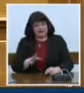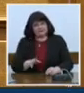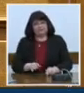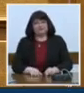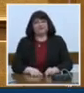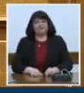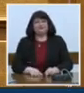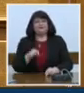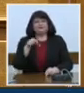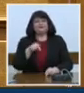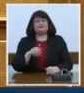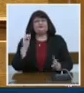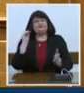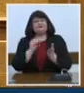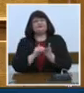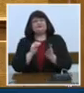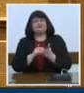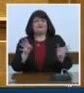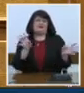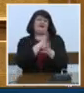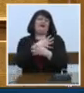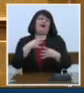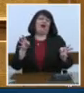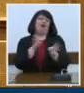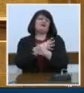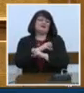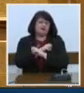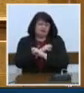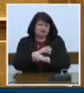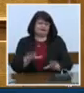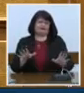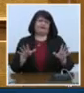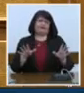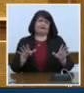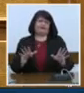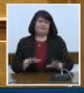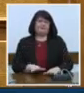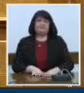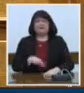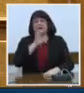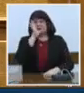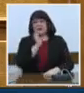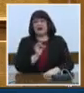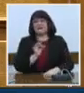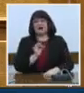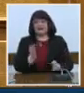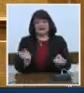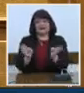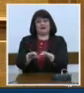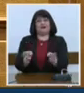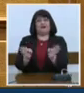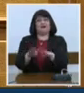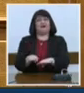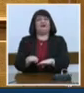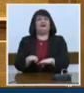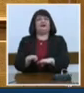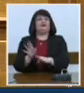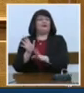νέα καταιγίδα λαϊκισμού που φέρνει την αληθινή συγκάλυψη και τον πραγματικό